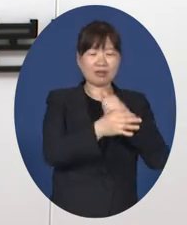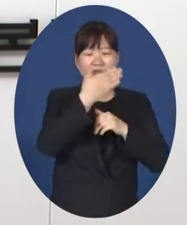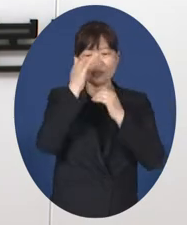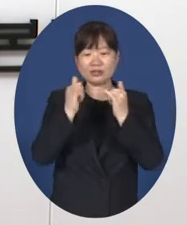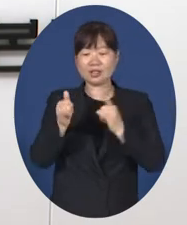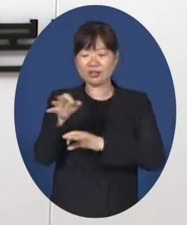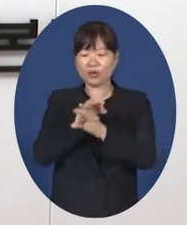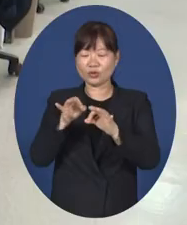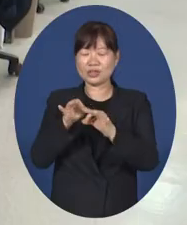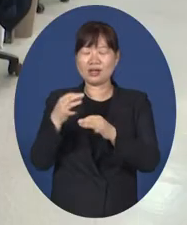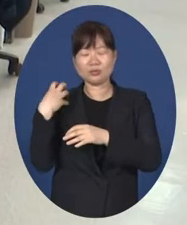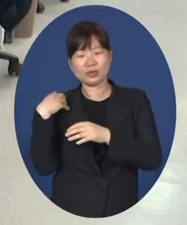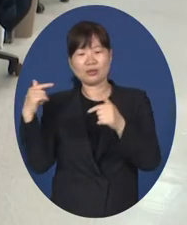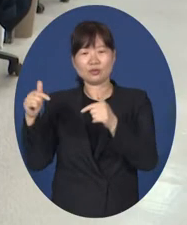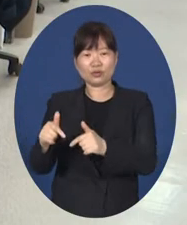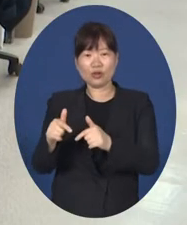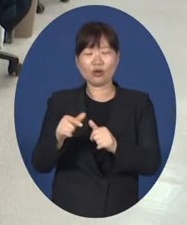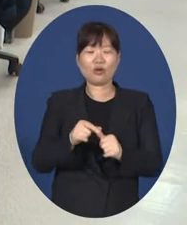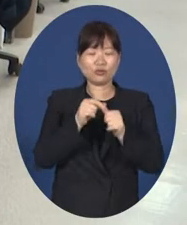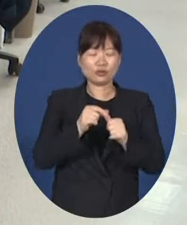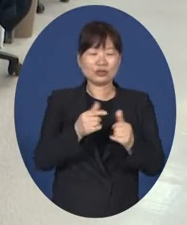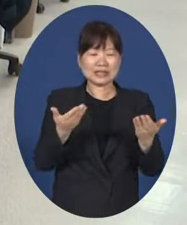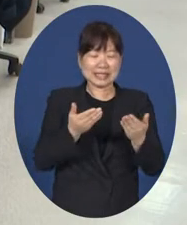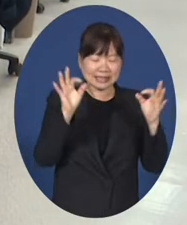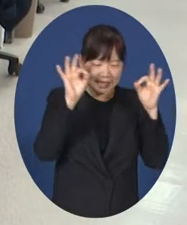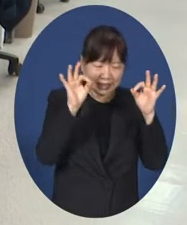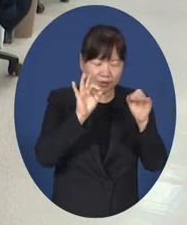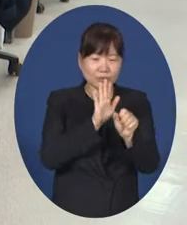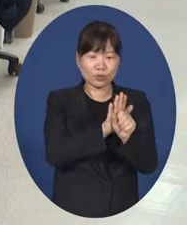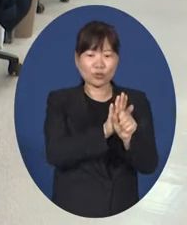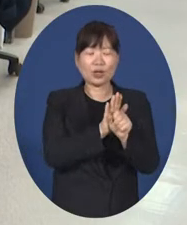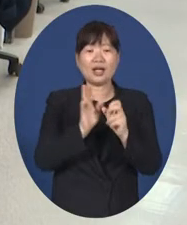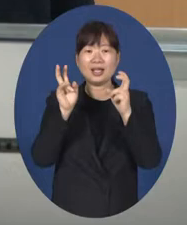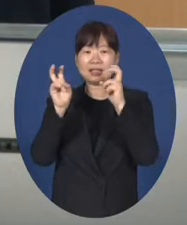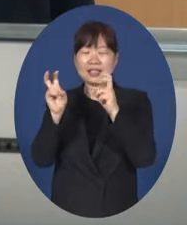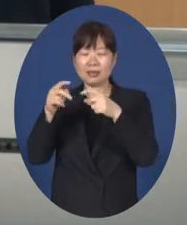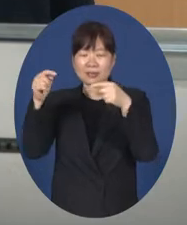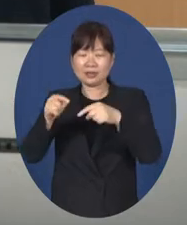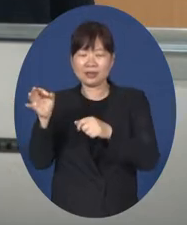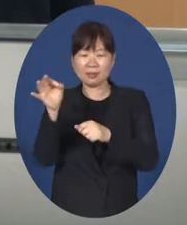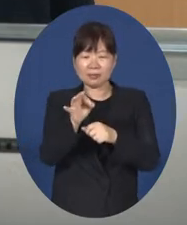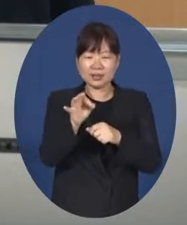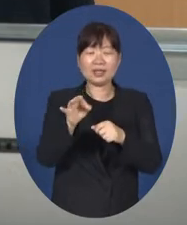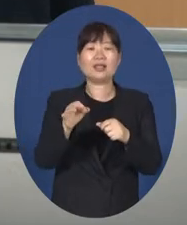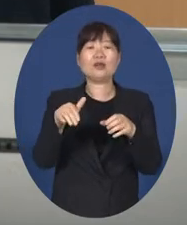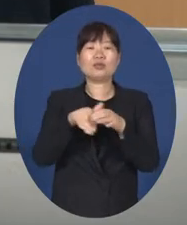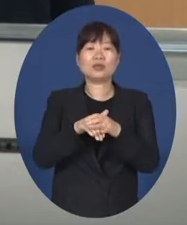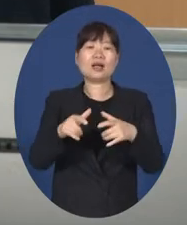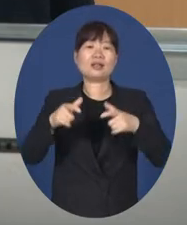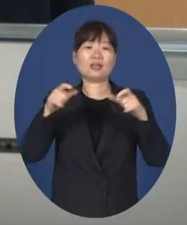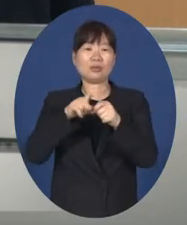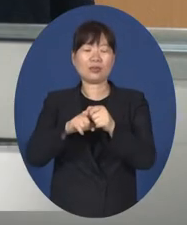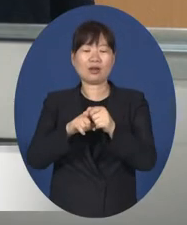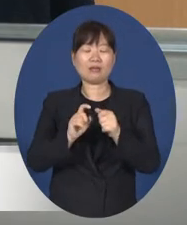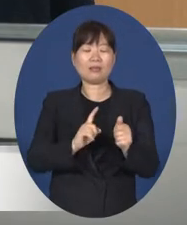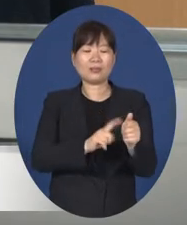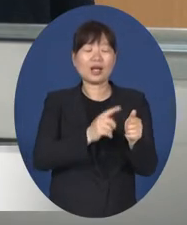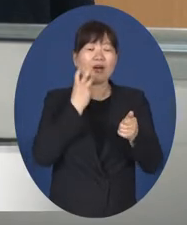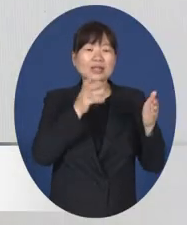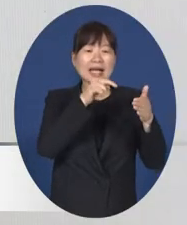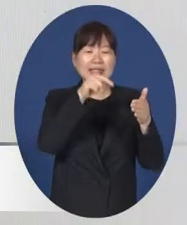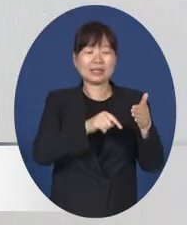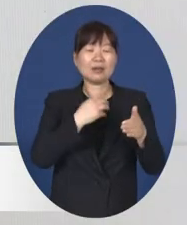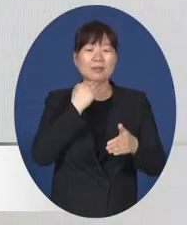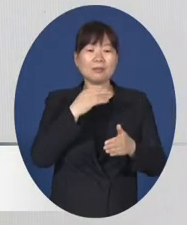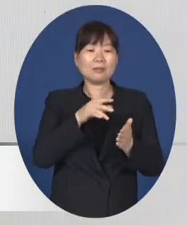청년들의 경제적 부담을 줄여 구직 활동을 돕고 기업의 면접비 지급 문화를 확산하기 위한 겁니다 대상은 경기 지역에